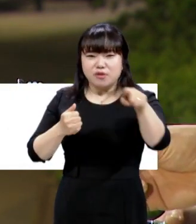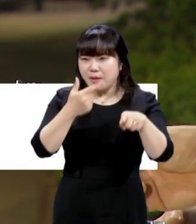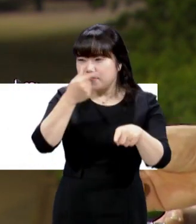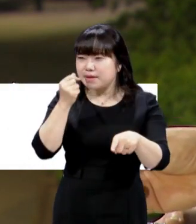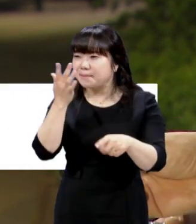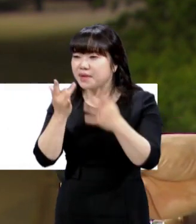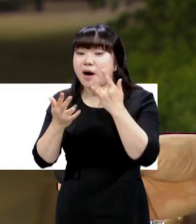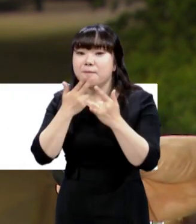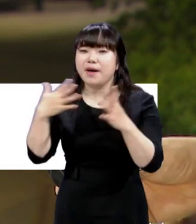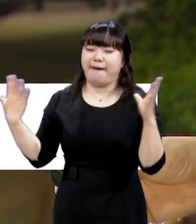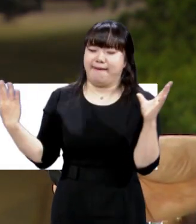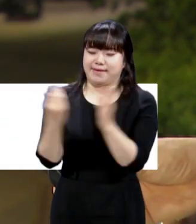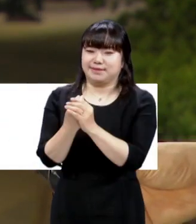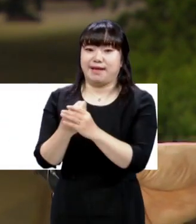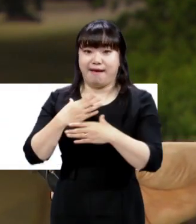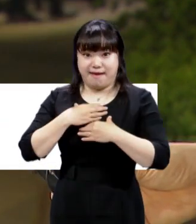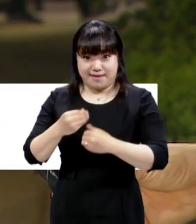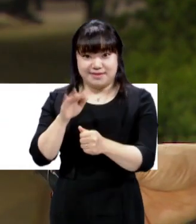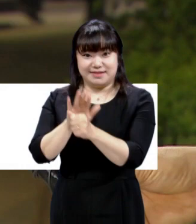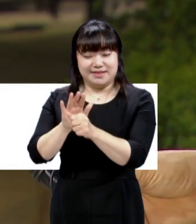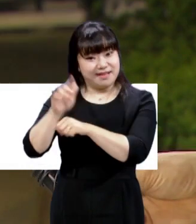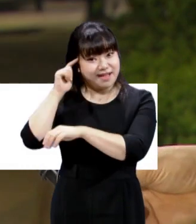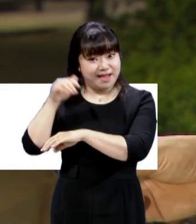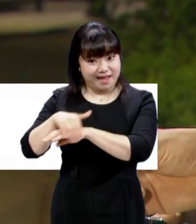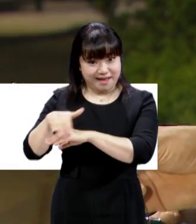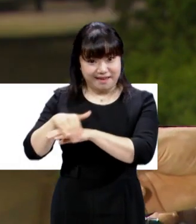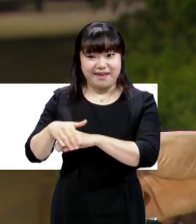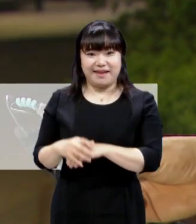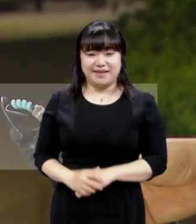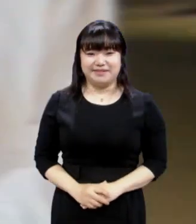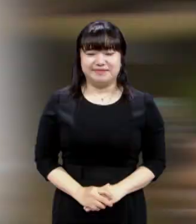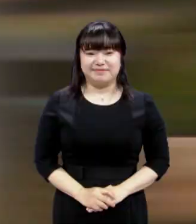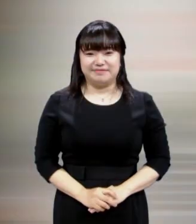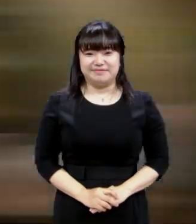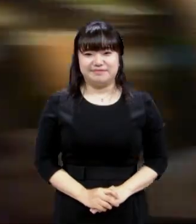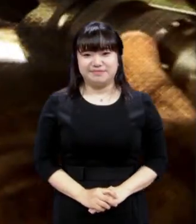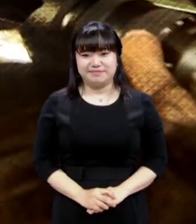챙겨 나가겠다 하는 약속의 말씀을 드리 겠 구요